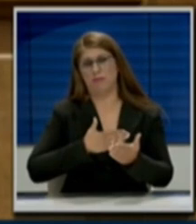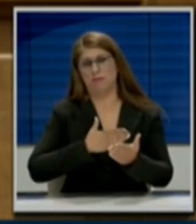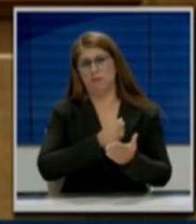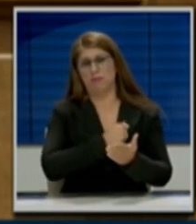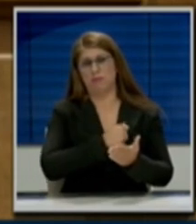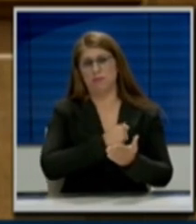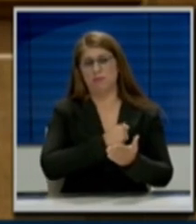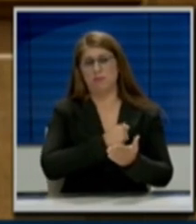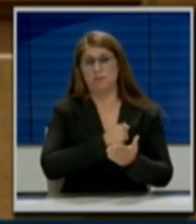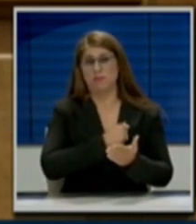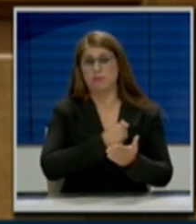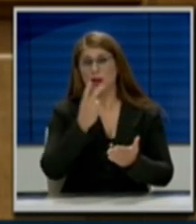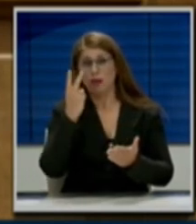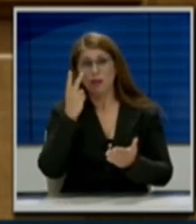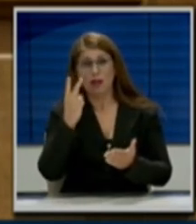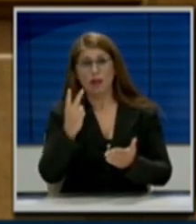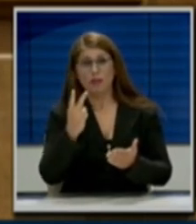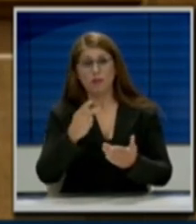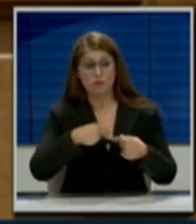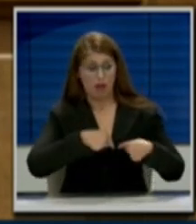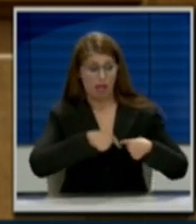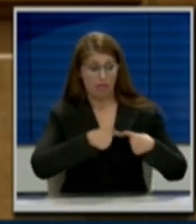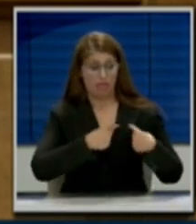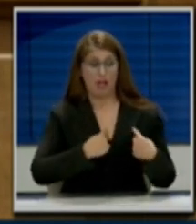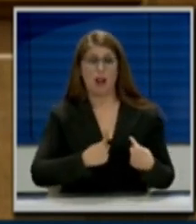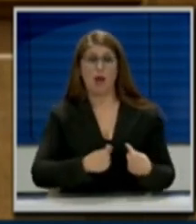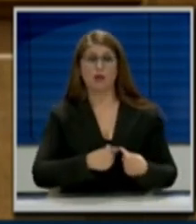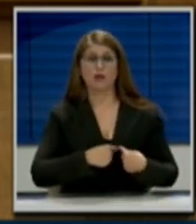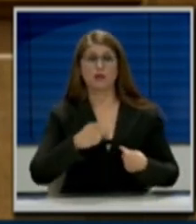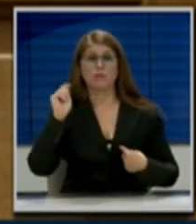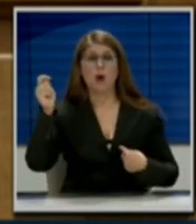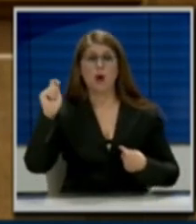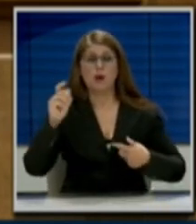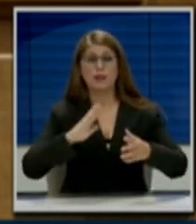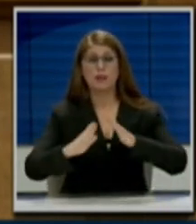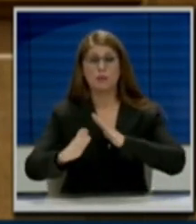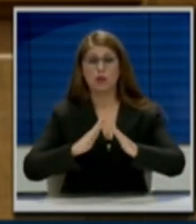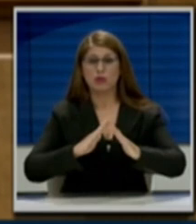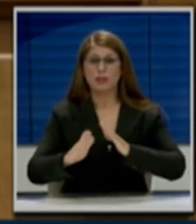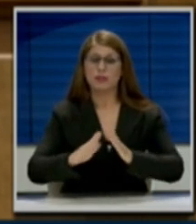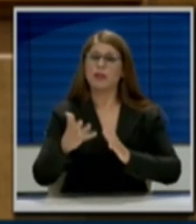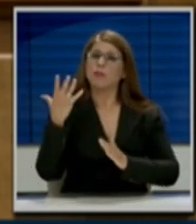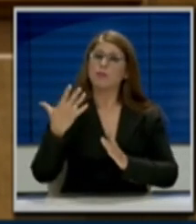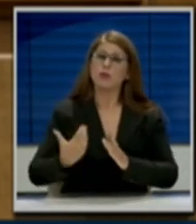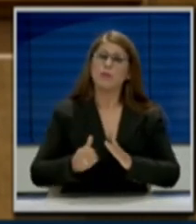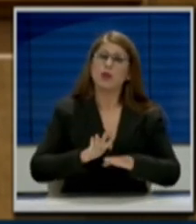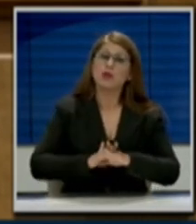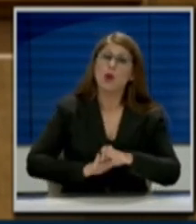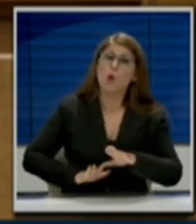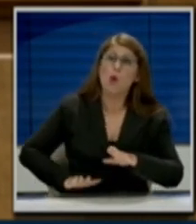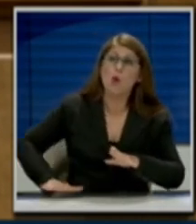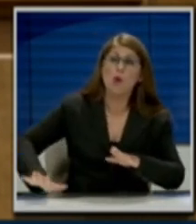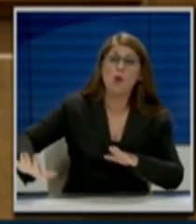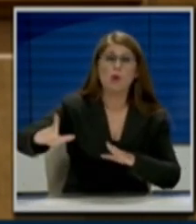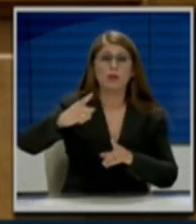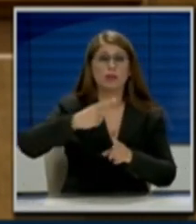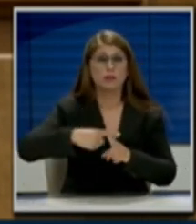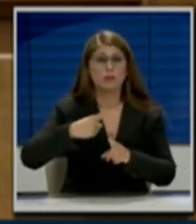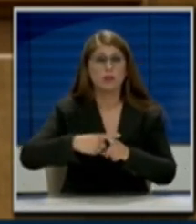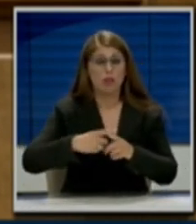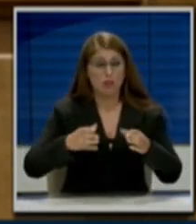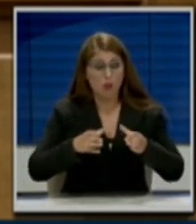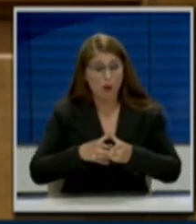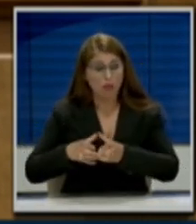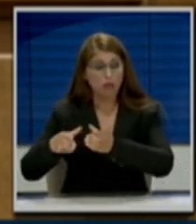την αξιοποίηση των εθελοντών της πολιτικής προστασίας που υπάρχουν σε όλη την Ελλάδα,